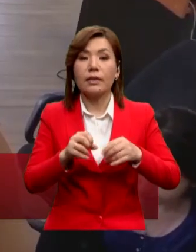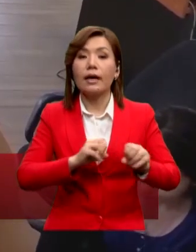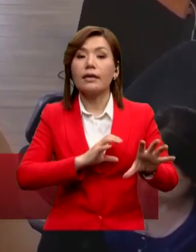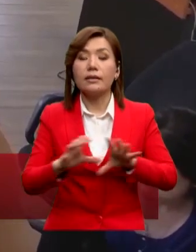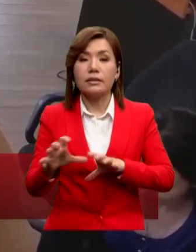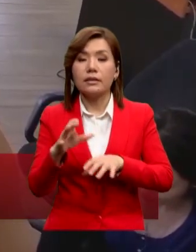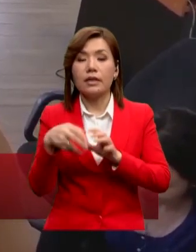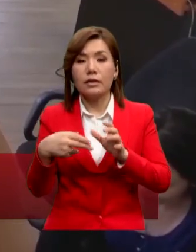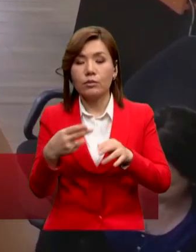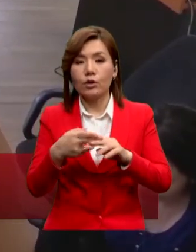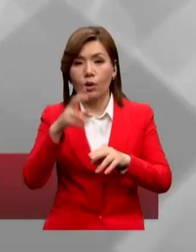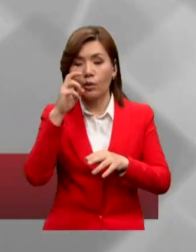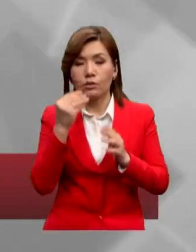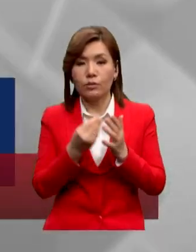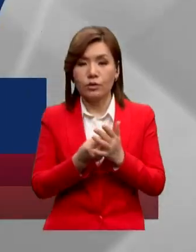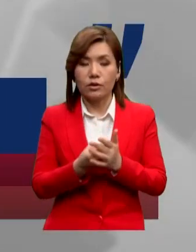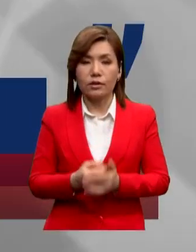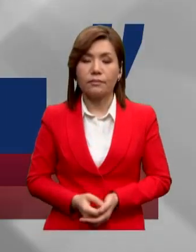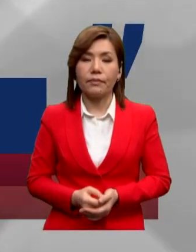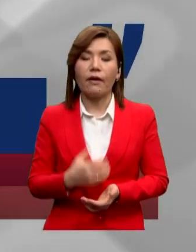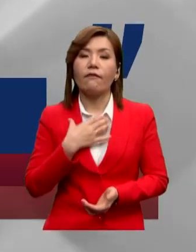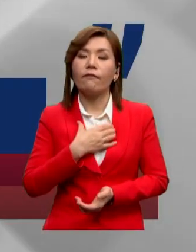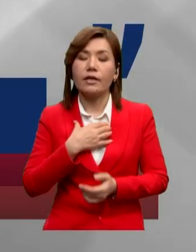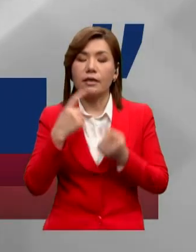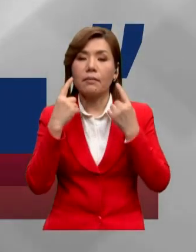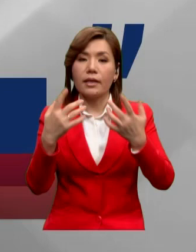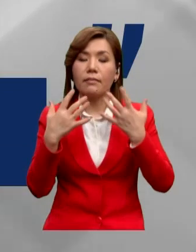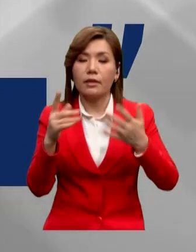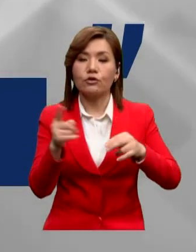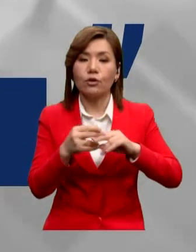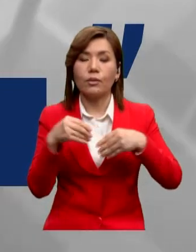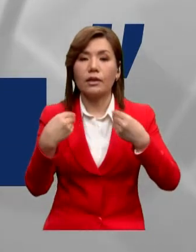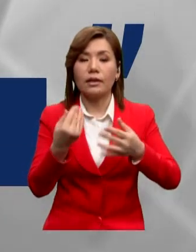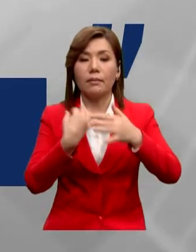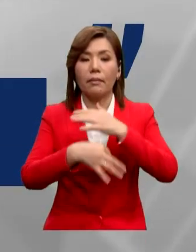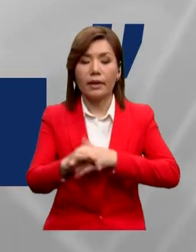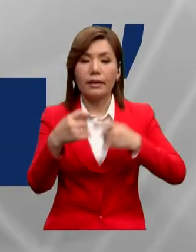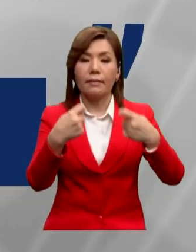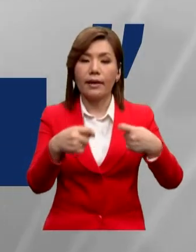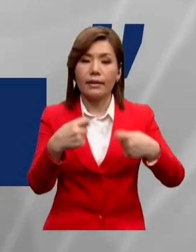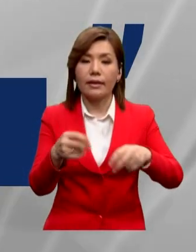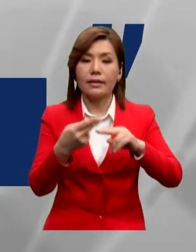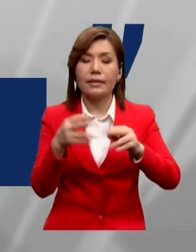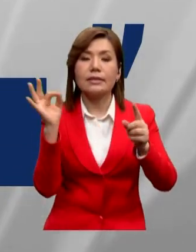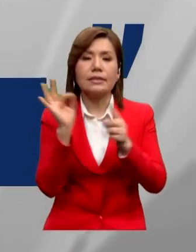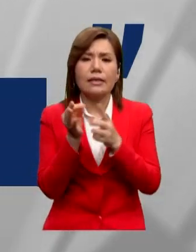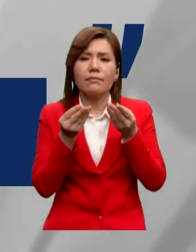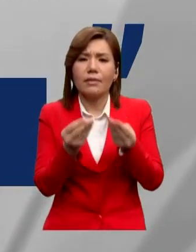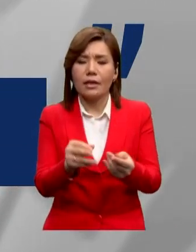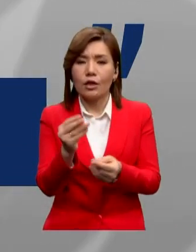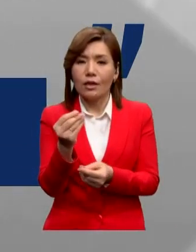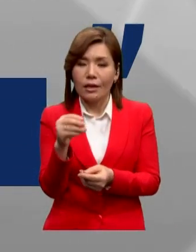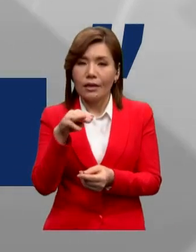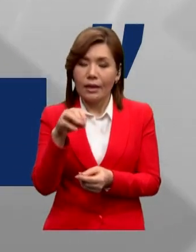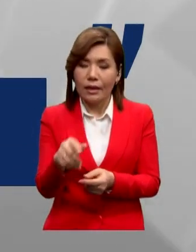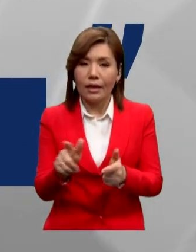обеспечения трансфертов в госбюджет. Важно понимать, что мы предоставили прогнозы по продажам не с целью повлиять на курс тенге